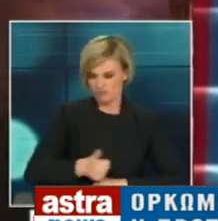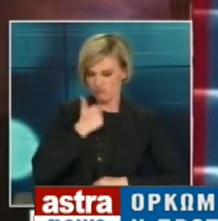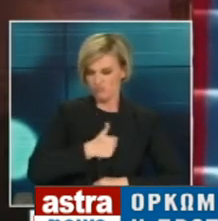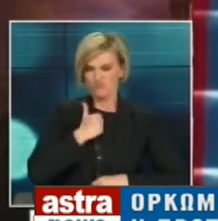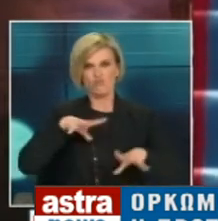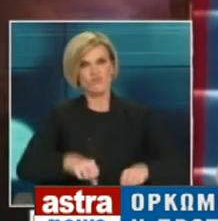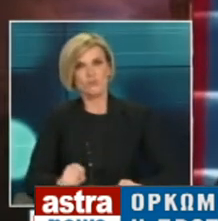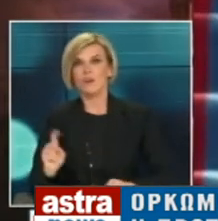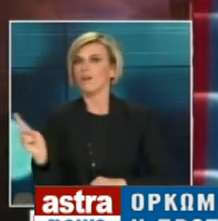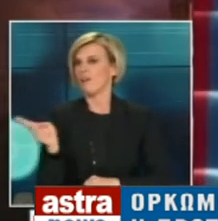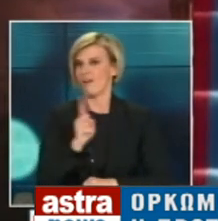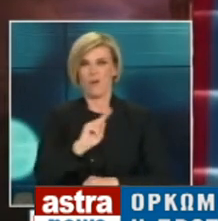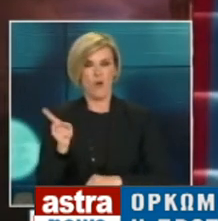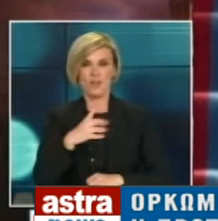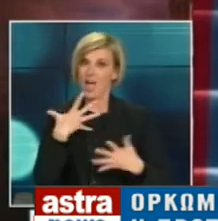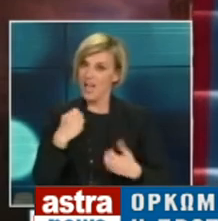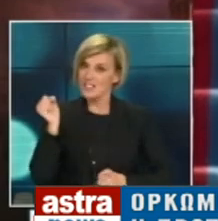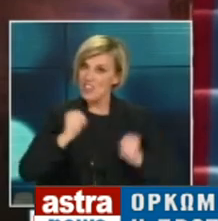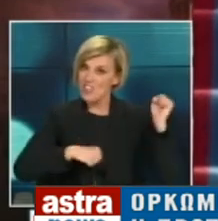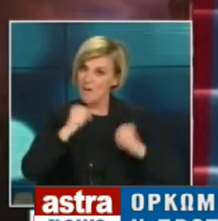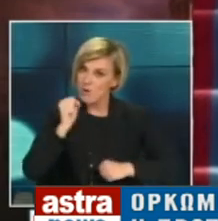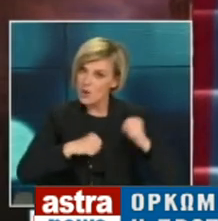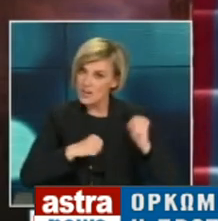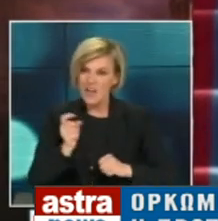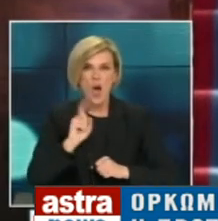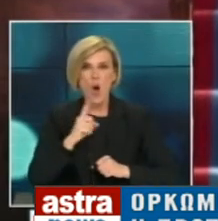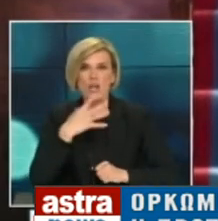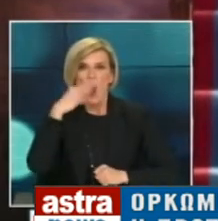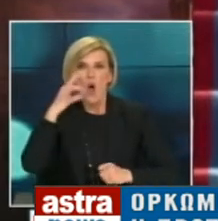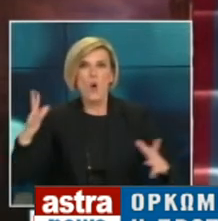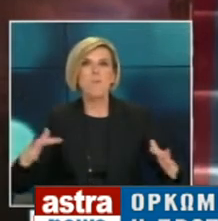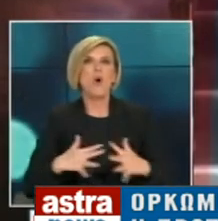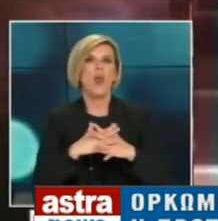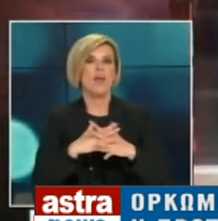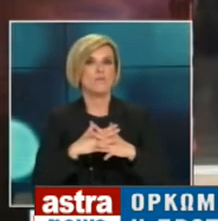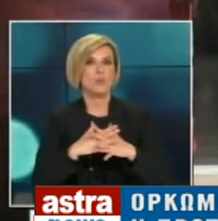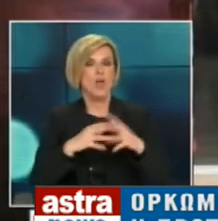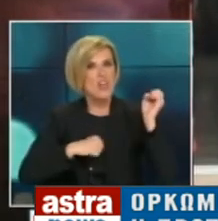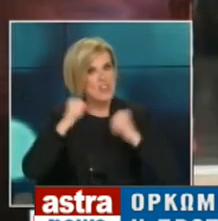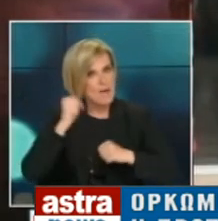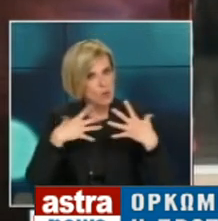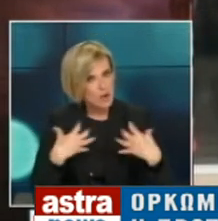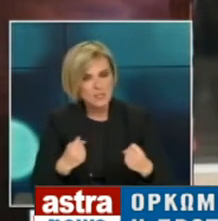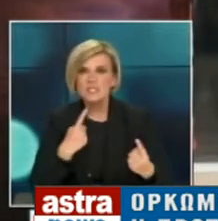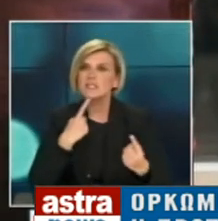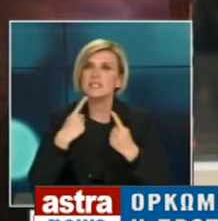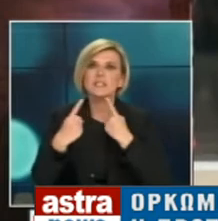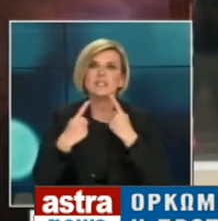Όχι, οποιαδήποτε διαφωνία δεν θα πρέπει να είναι αιτία πολέμου. Και φυσικά πρέπει